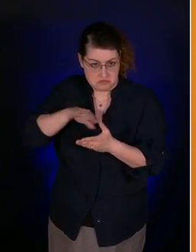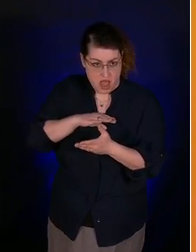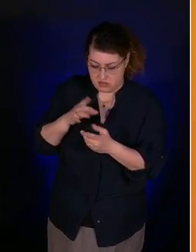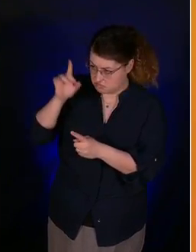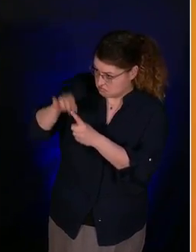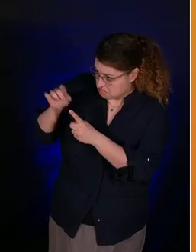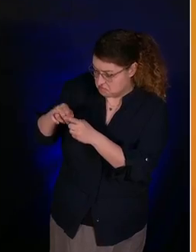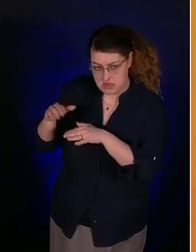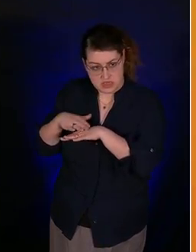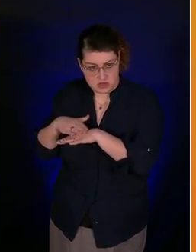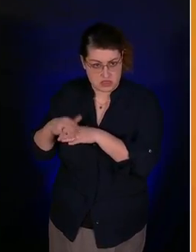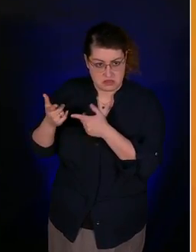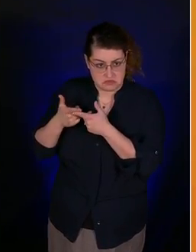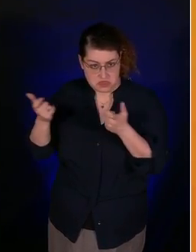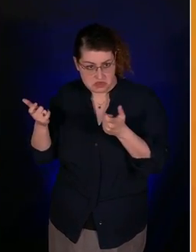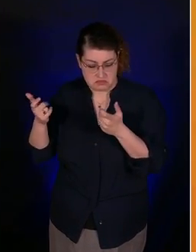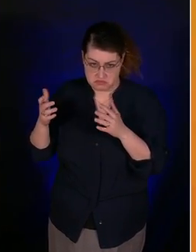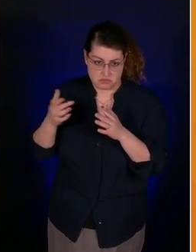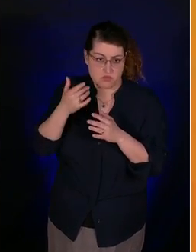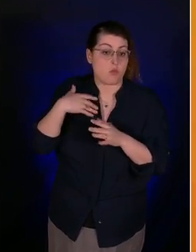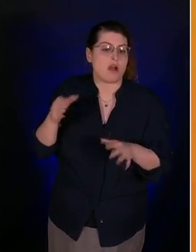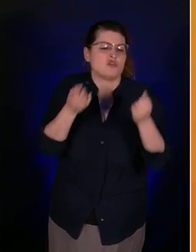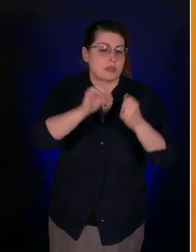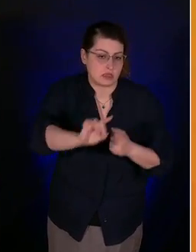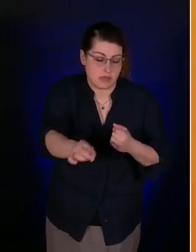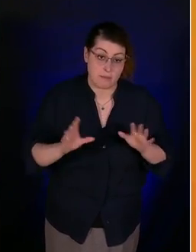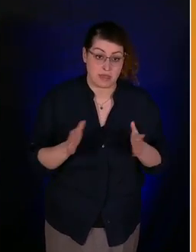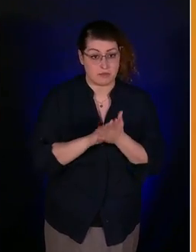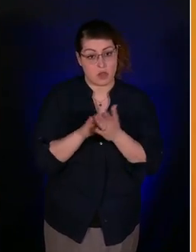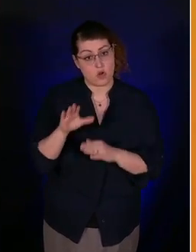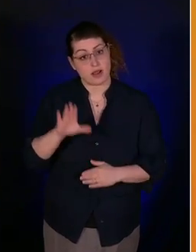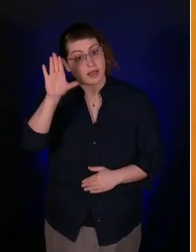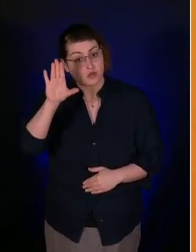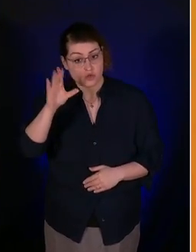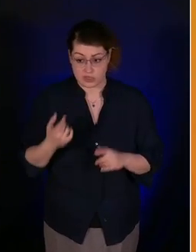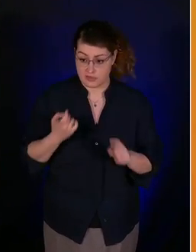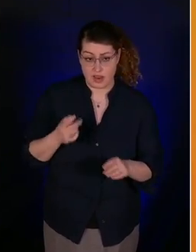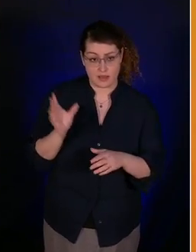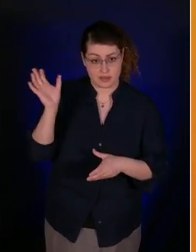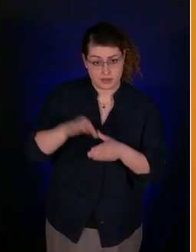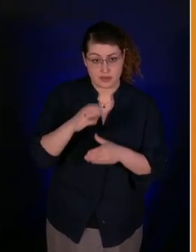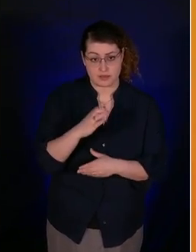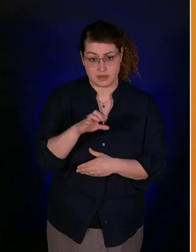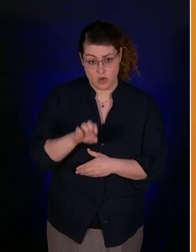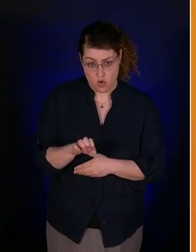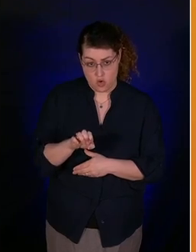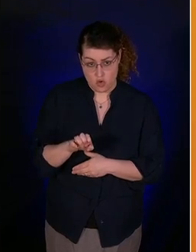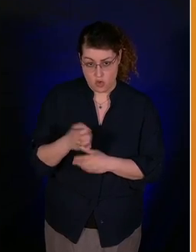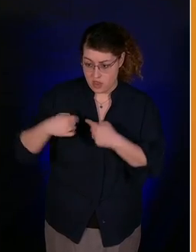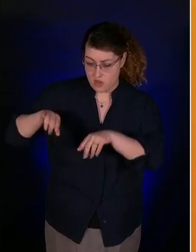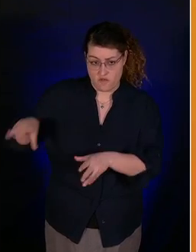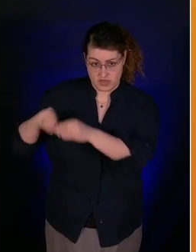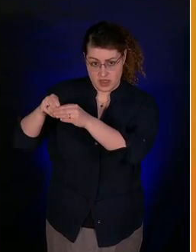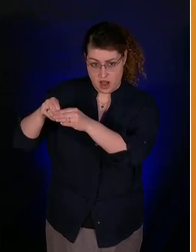maîtrise certainement pas. Vous nous expliquez que la candidature désignée par le vote de la CE confédérale sortante ne serait pas